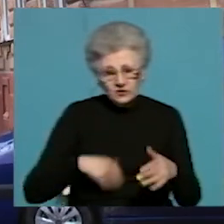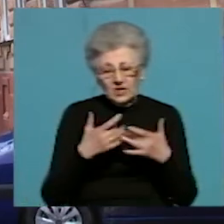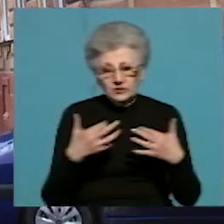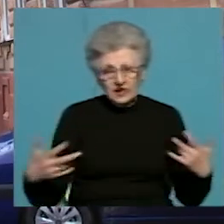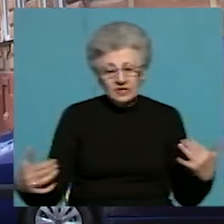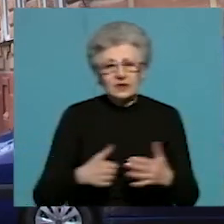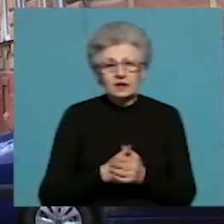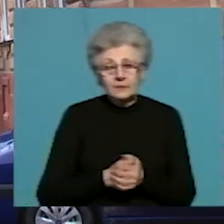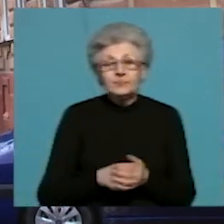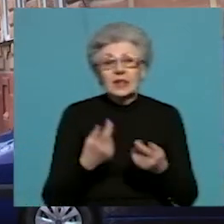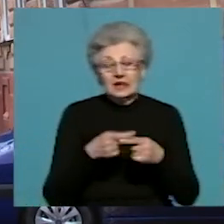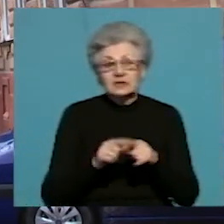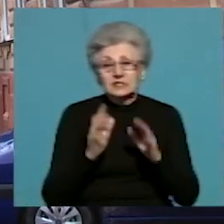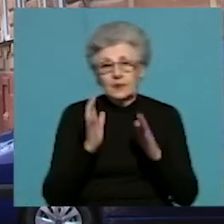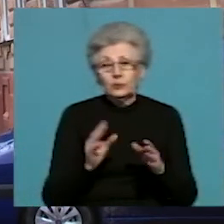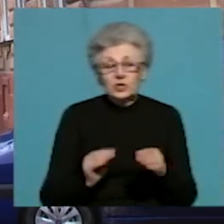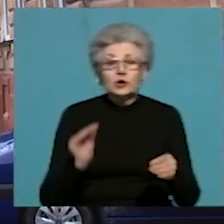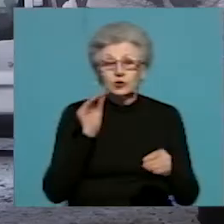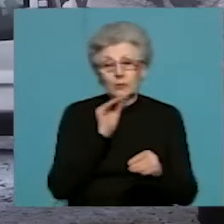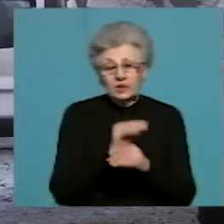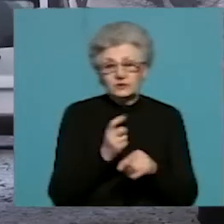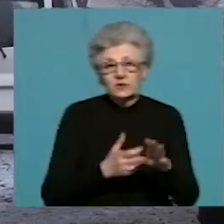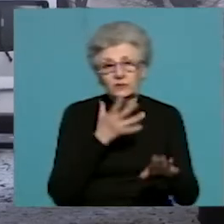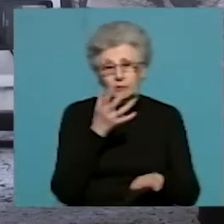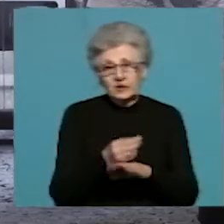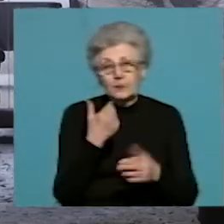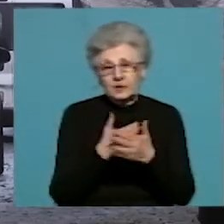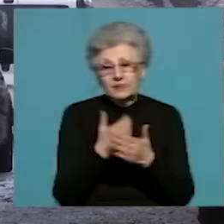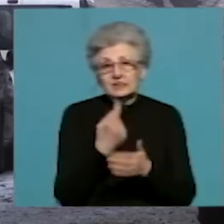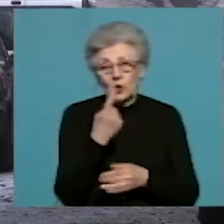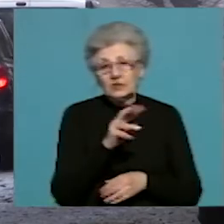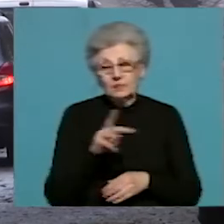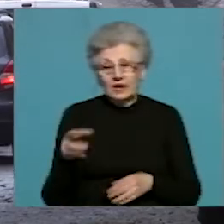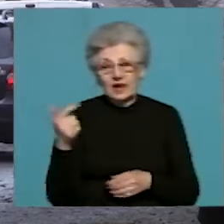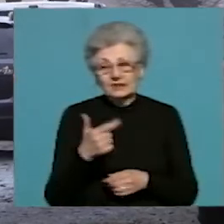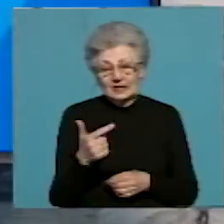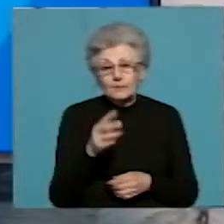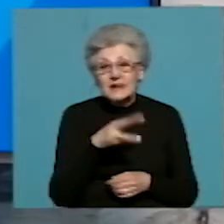на безоплатні медичні послуги НСЗУ виділить приблизно 1 мільярд гривень.